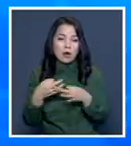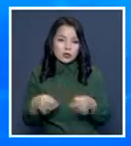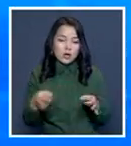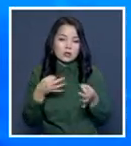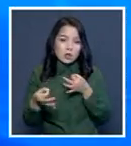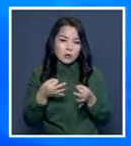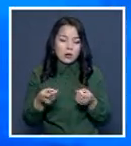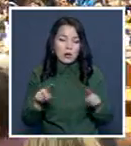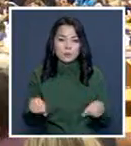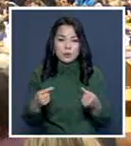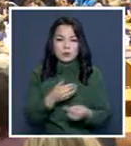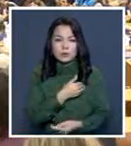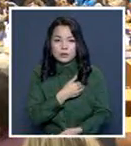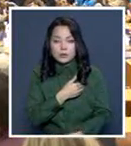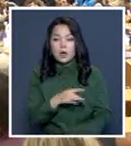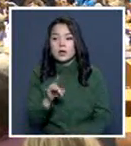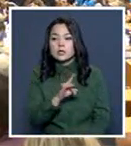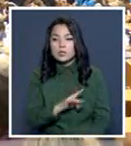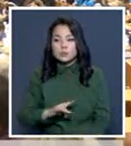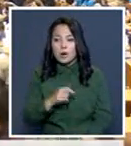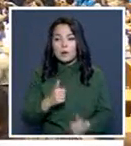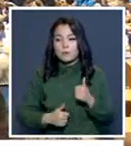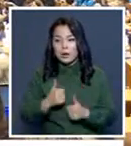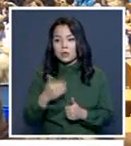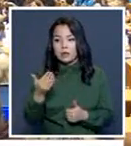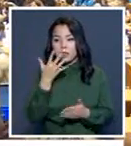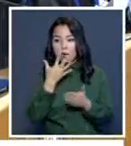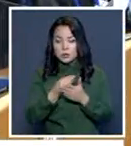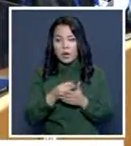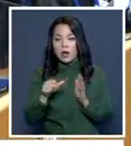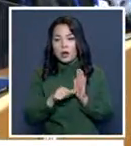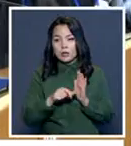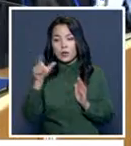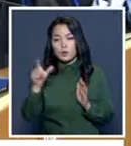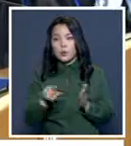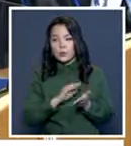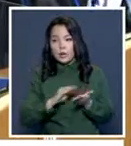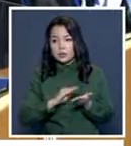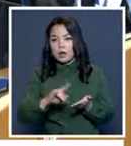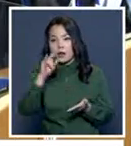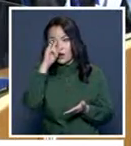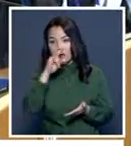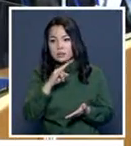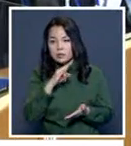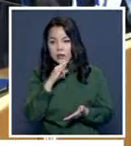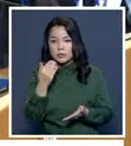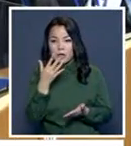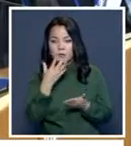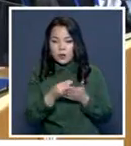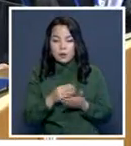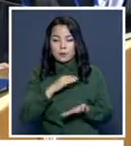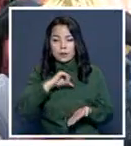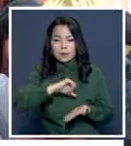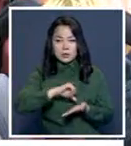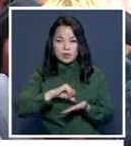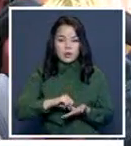қалыптастыру. Республикалық байқауда 100-ден жүйрік шыққан 6 журналистің бірі Қазақстан Атырау телеарнасының тілшісі Орынгүл